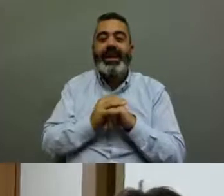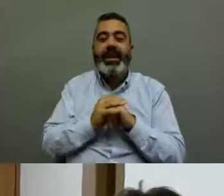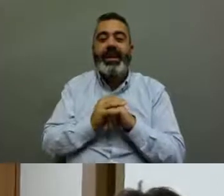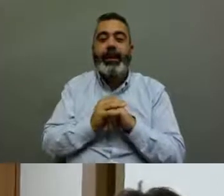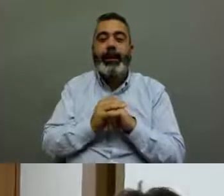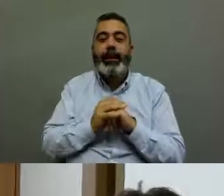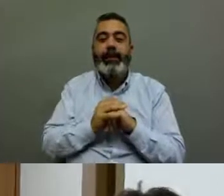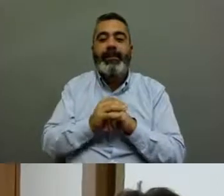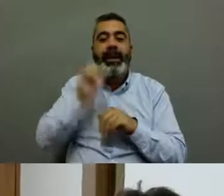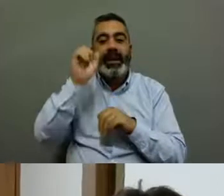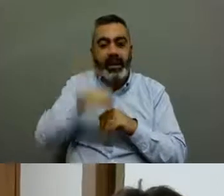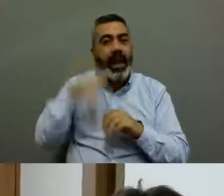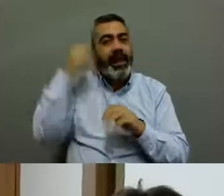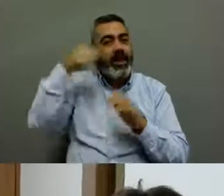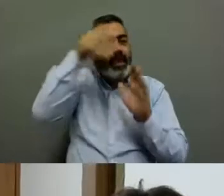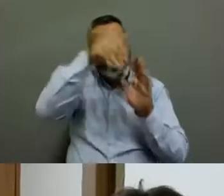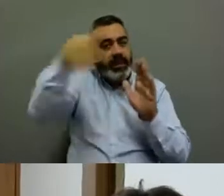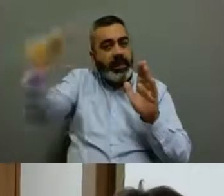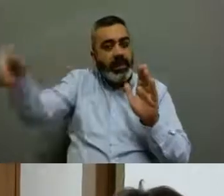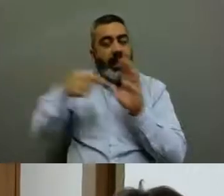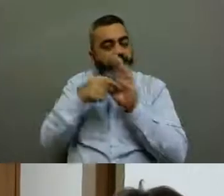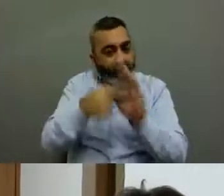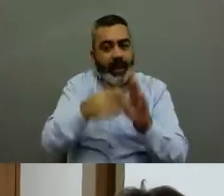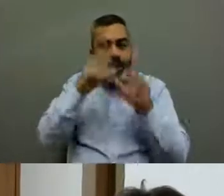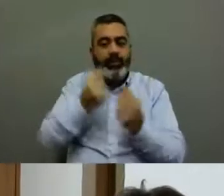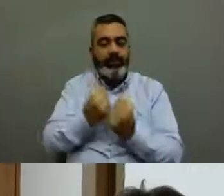θεωρώ πως προάγεται σε όλες τις ταινίες πράγματι. Μπορεί